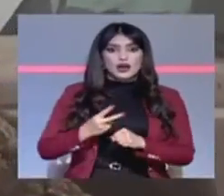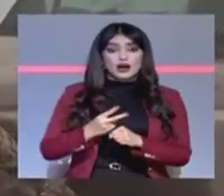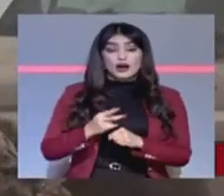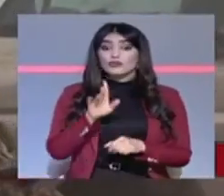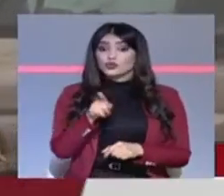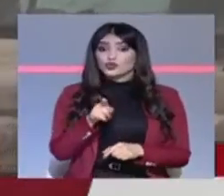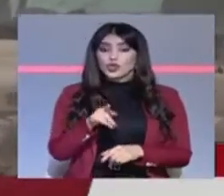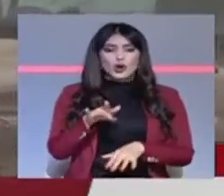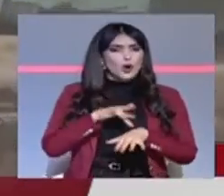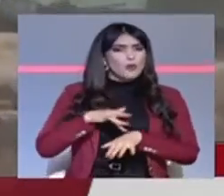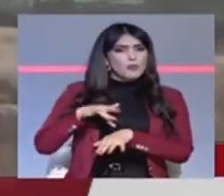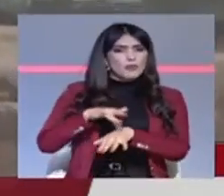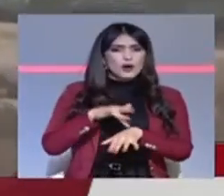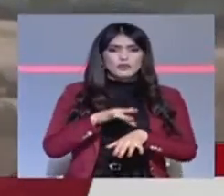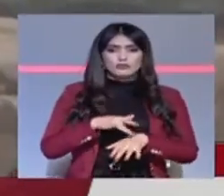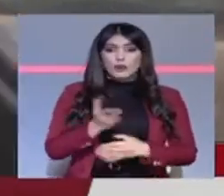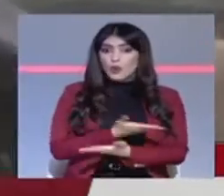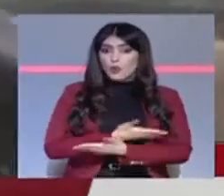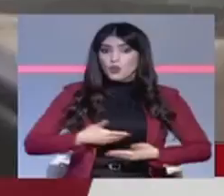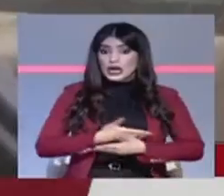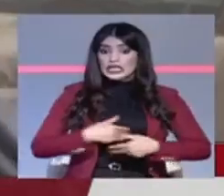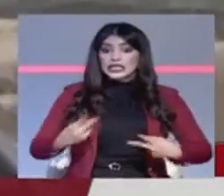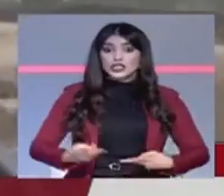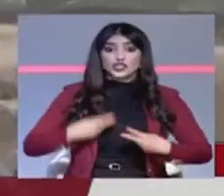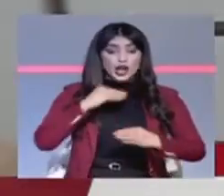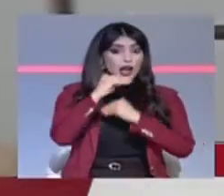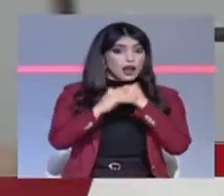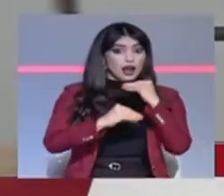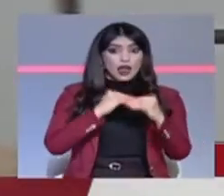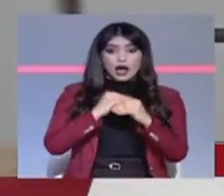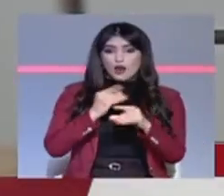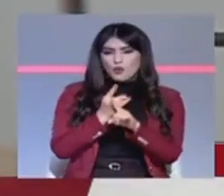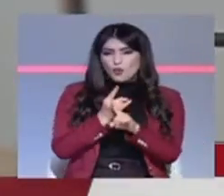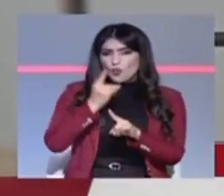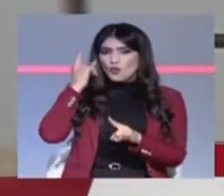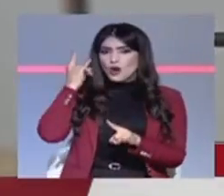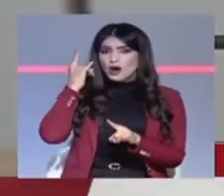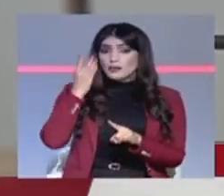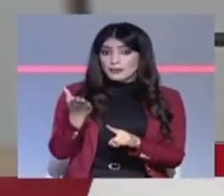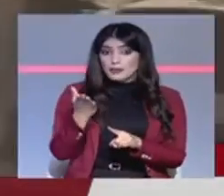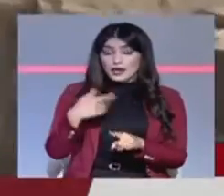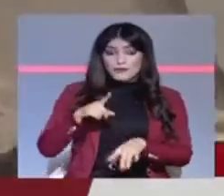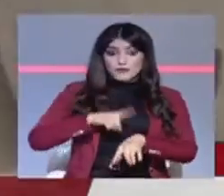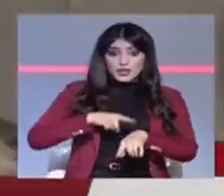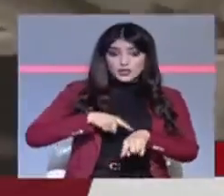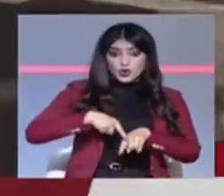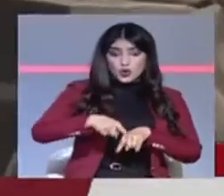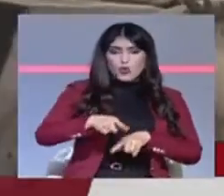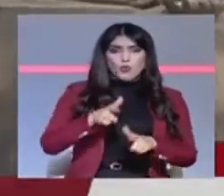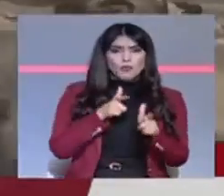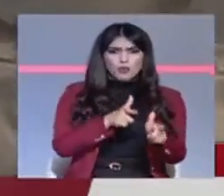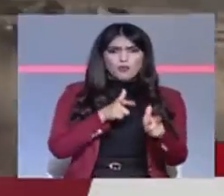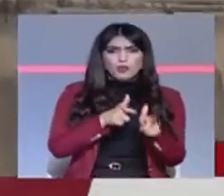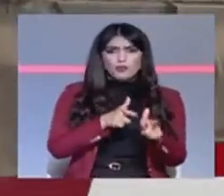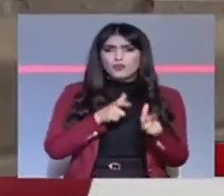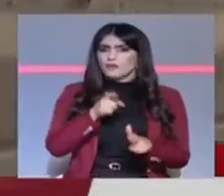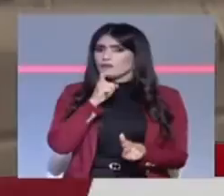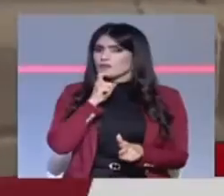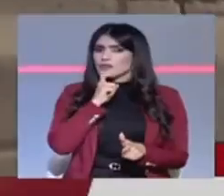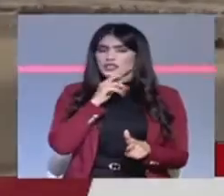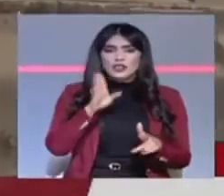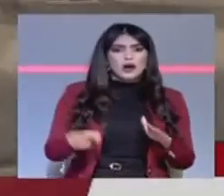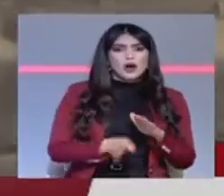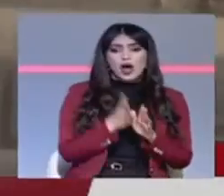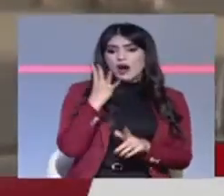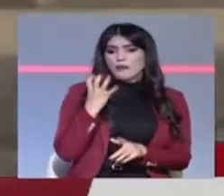لاسوء مجاعه يشهدها العالم في عقود ياتي ذلك في وقت تتواصل فيه معارك شرسه منذ